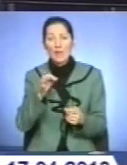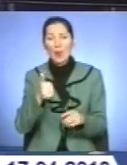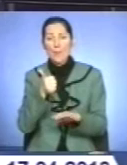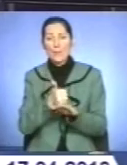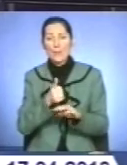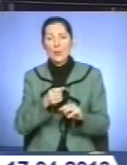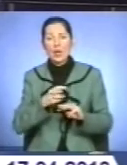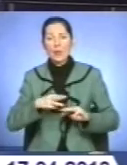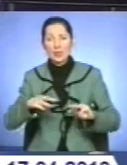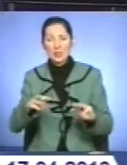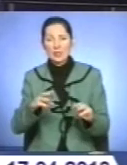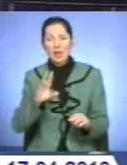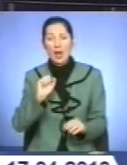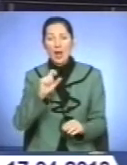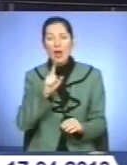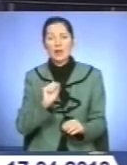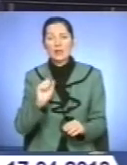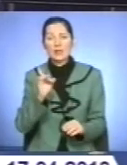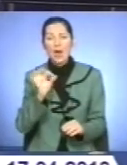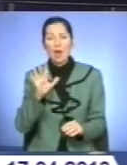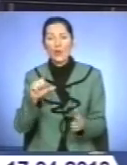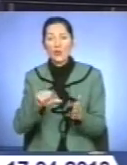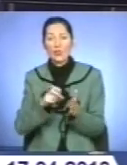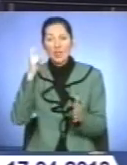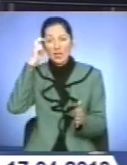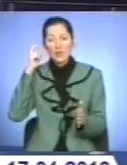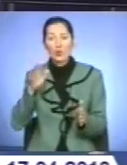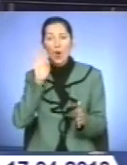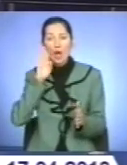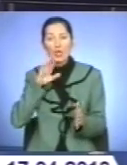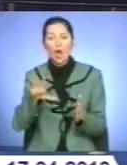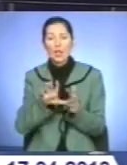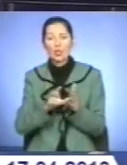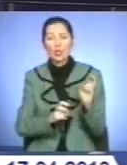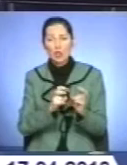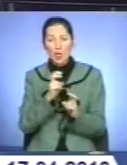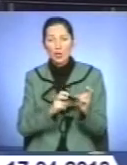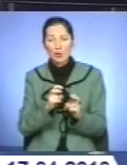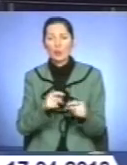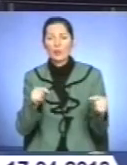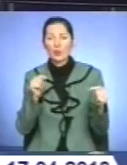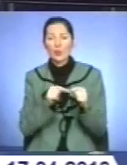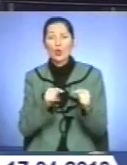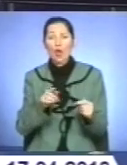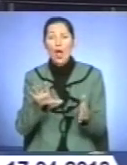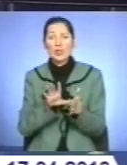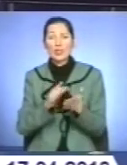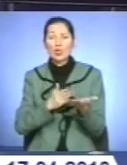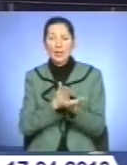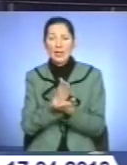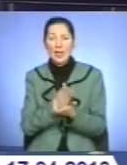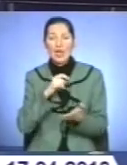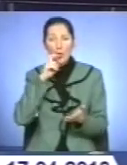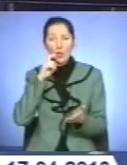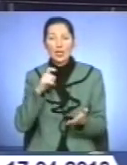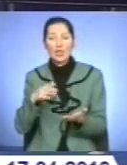відвідавши Київську гідроелектростанцію. За словами очільника уряду, відповідно до енергетичної стратегії України, маневрену